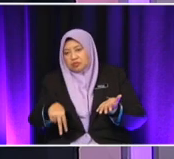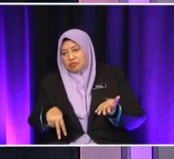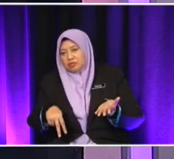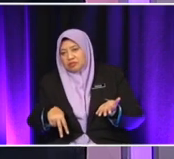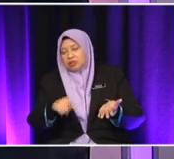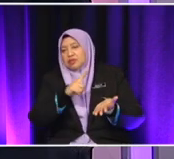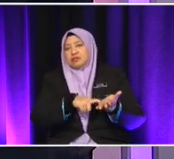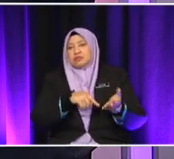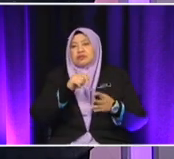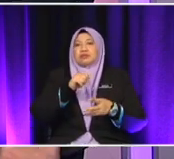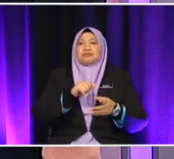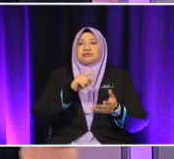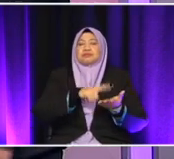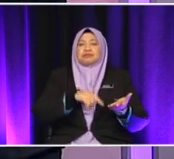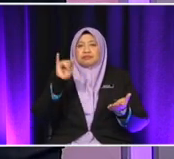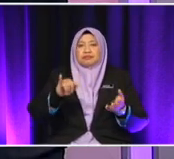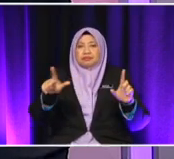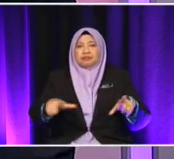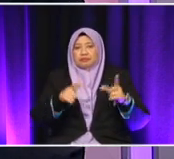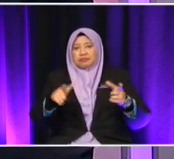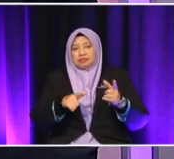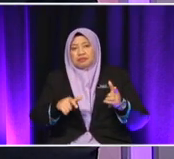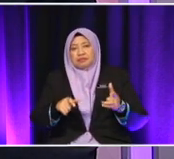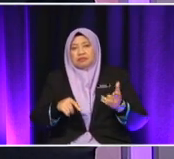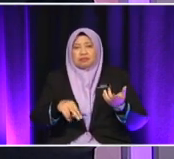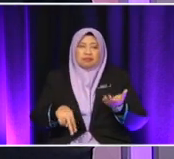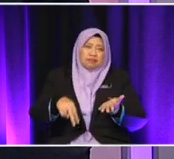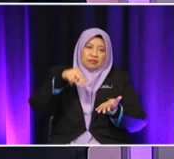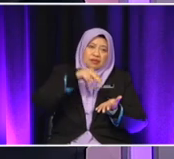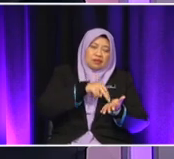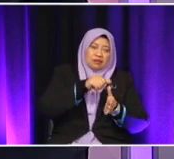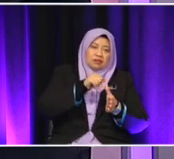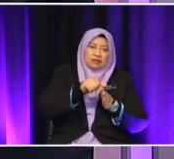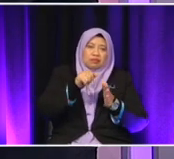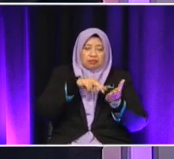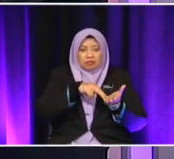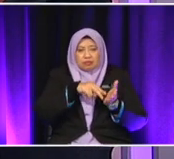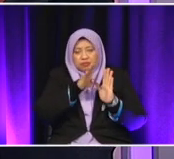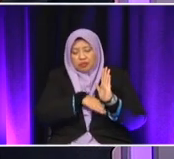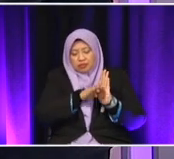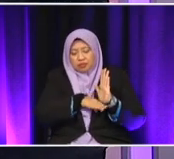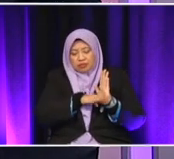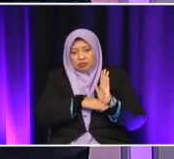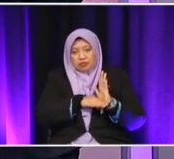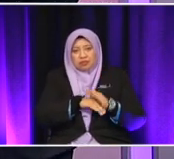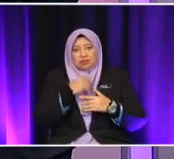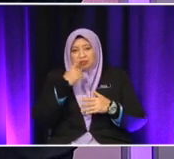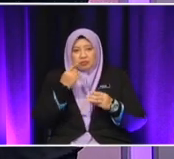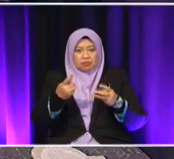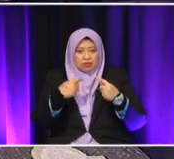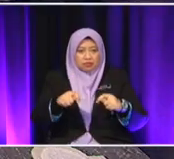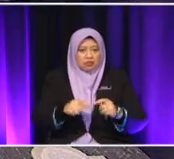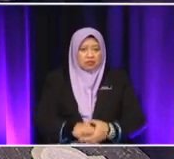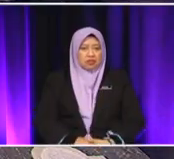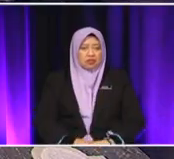Siapa yang berlaku kepada penawaran sama ada yang meningkat ataupun berkurangnya apabila kos buruh menurun siapa mau coba